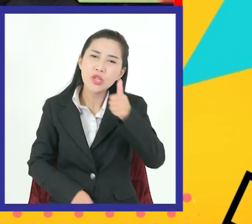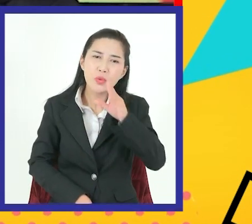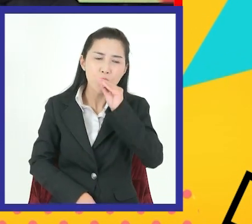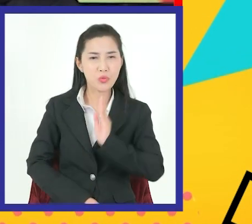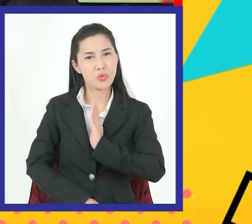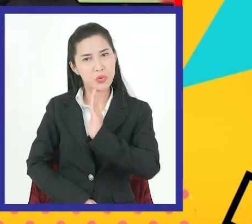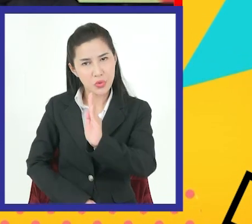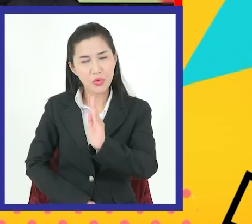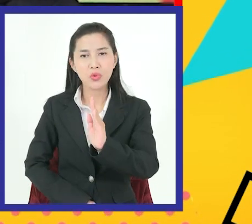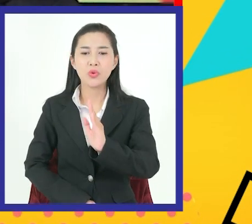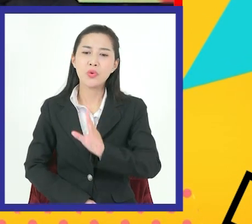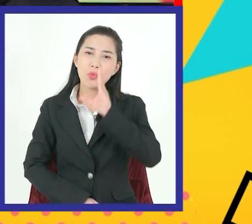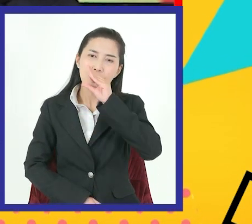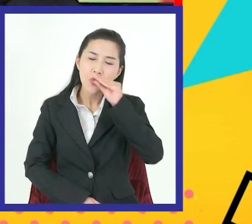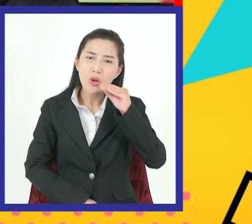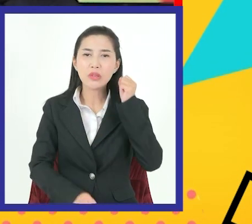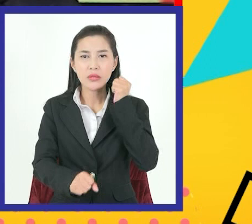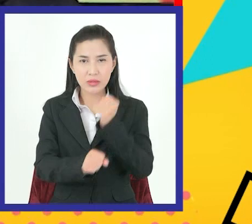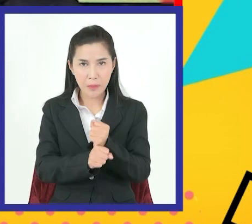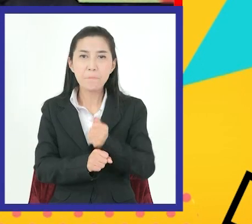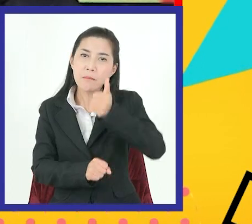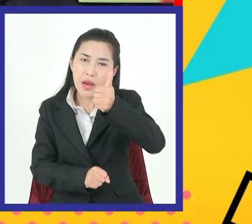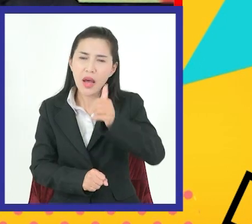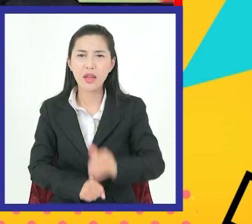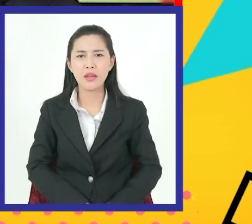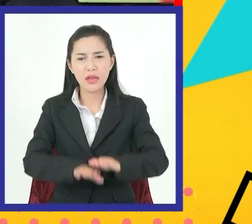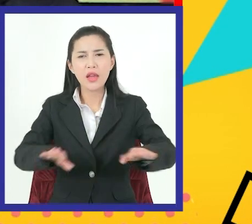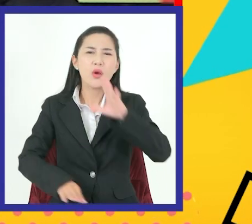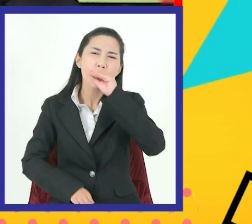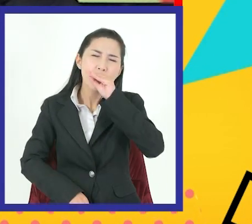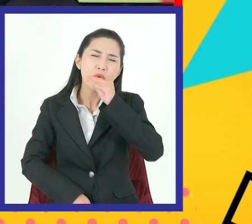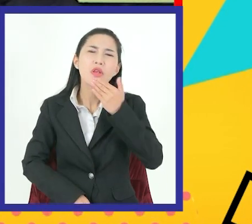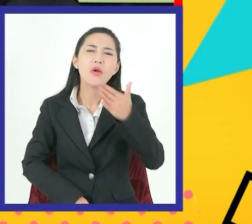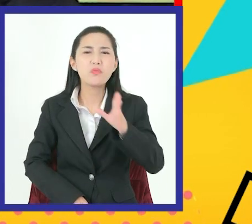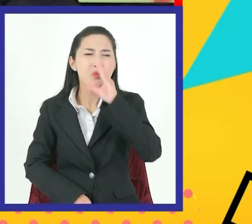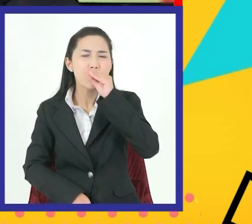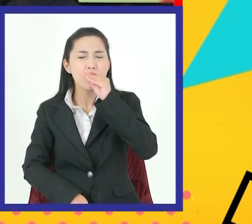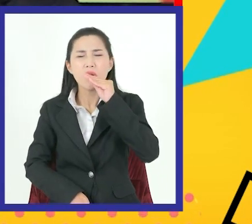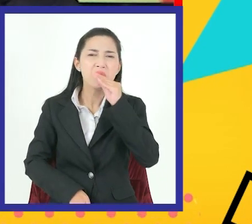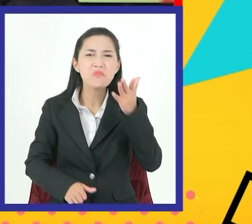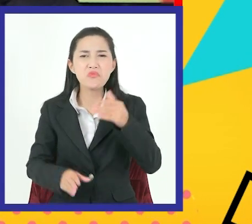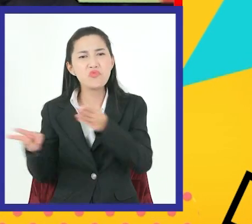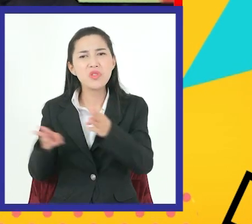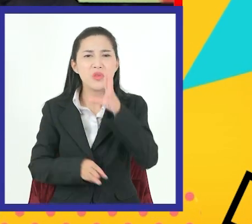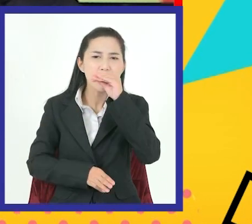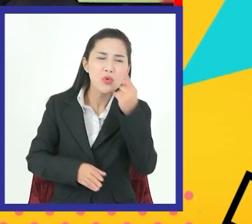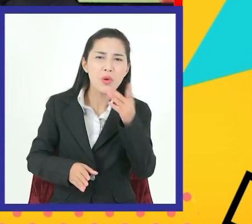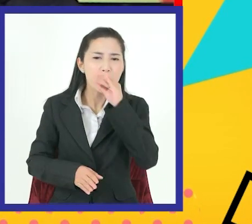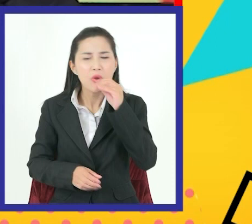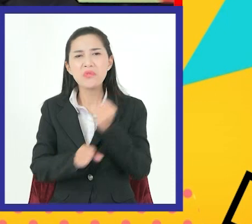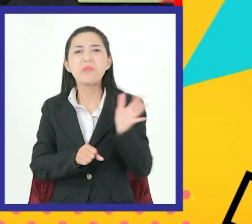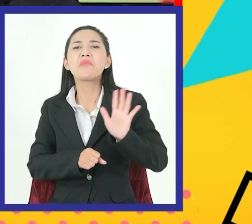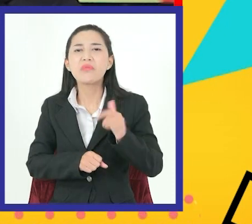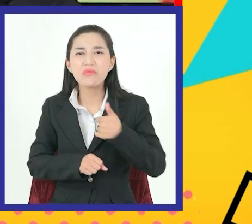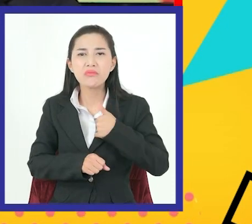สัตย์สุจริตพูดแล้วให้ทำตามที่พูดเพราะเด็กมันก็จะต้องพูดได้ตลอดล่ะครับบอกพูดแล้วไม่จำเป็นเพราะเป็นเทคนิคการพูดกับครูเป็น